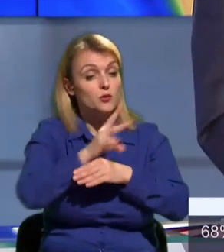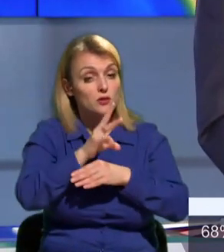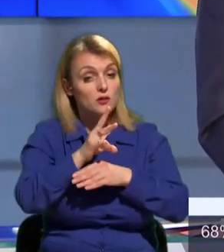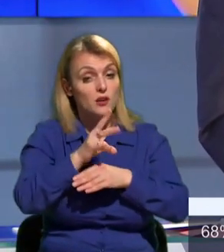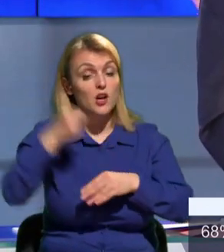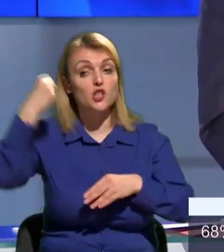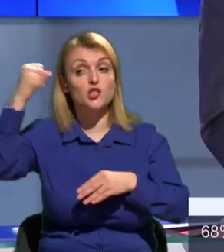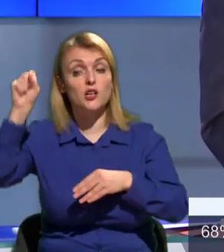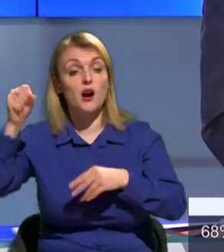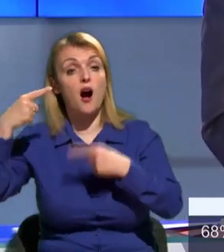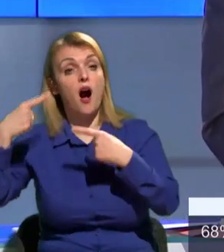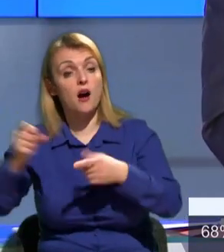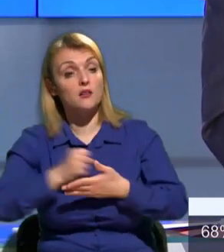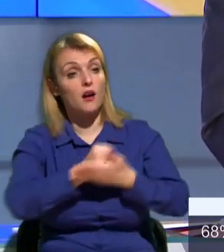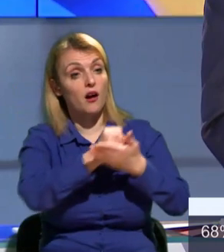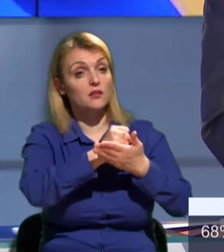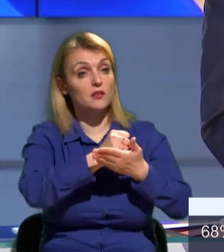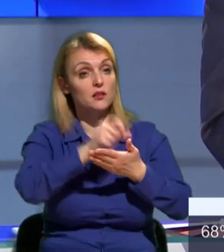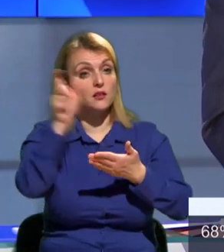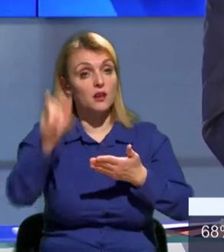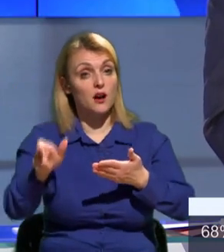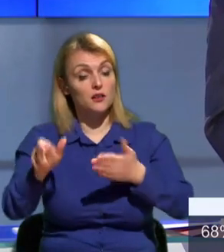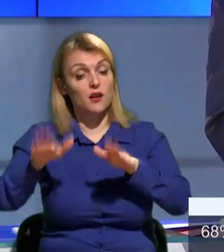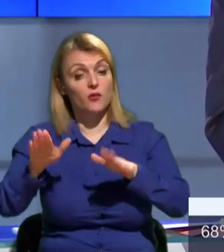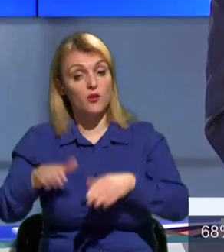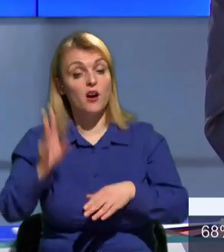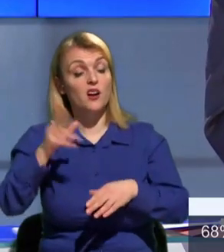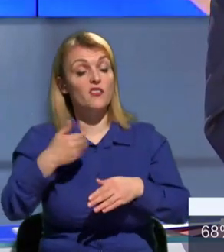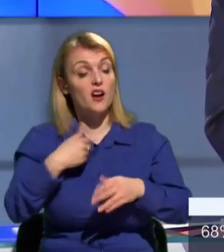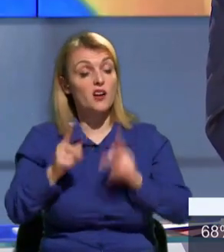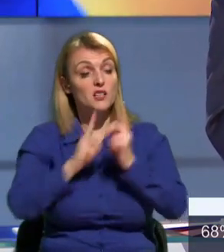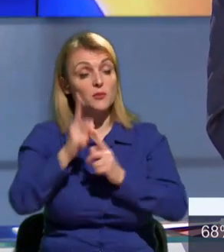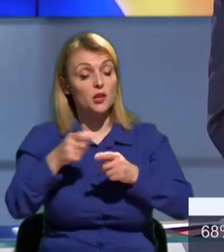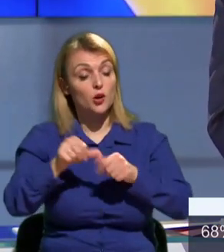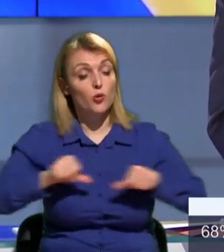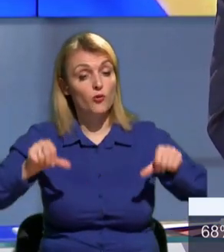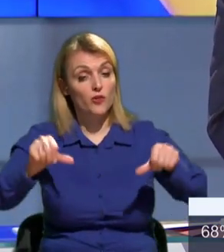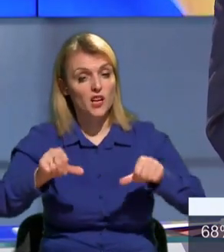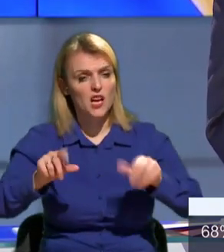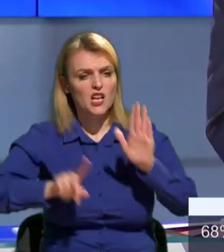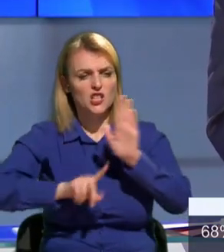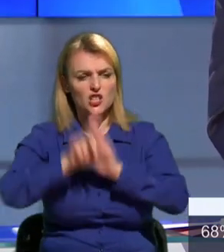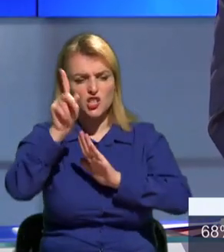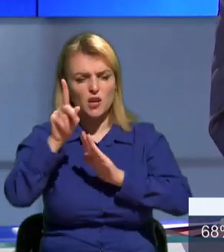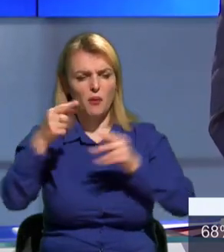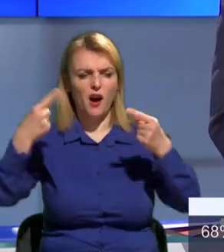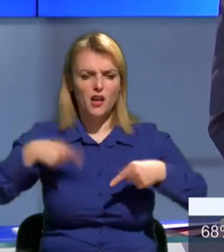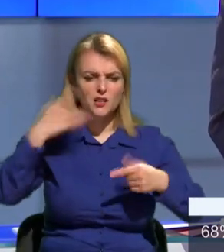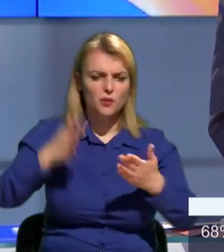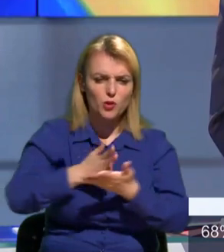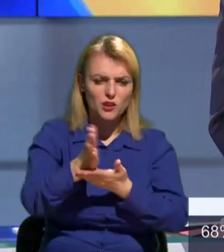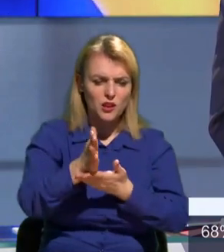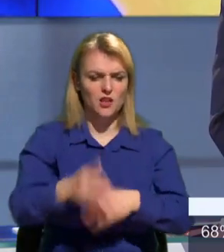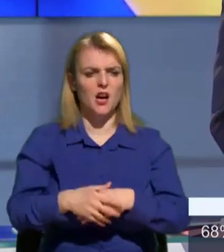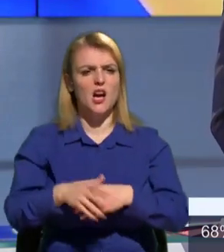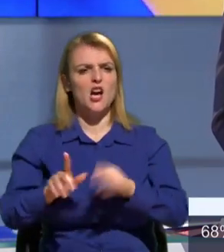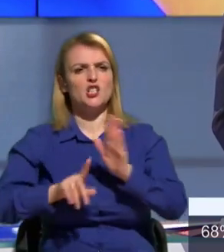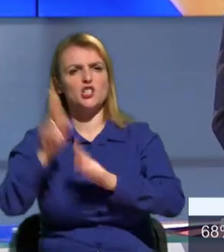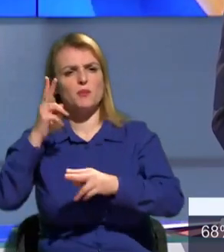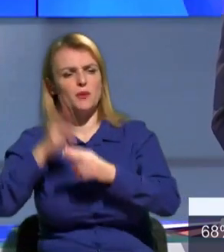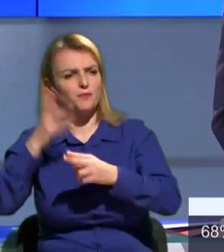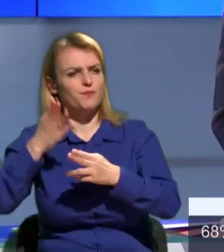câștigă alt candidat la funcție de președinte, care vrea să schimbe guvernul. Să începe criză politică, să începe blocaj economic, să